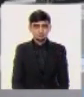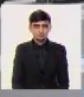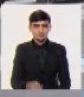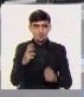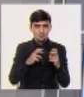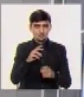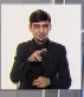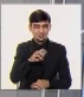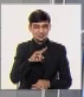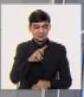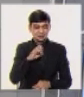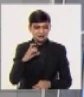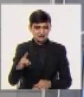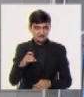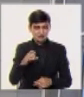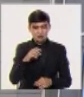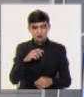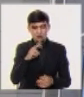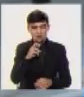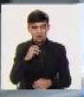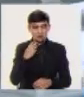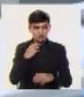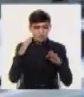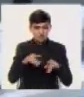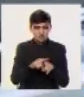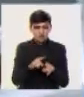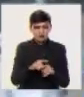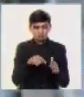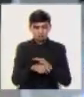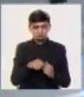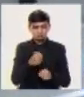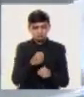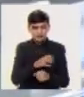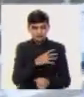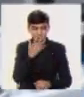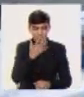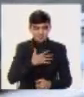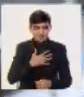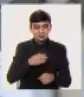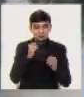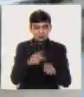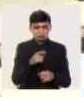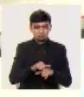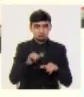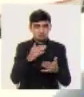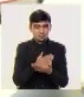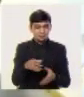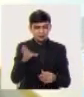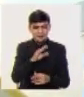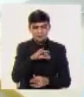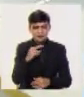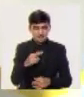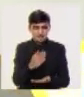Завод ТНС в Кокшетау – единственное предприятие в стране, которое производит аппараты искусственной вентиляции легких. Их широко используют во всех